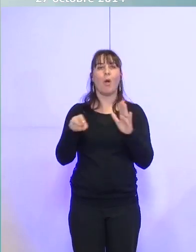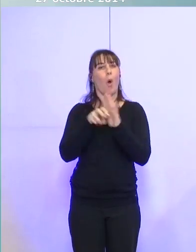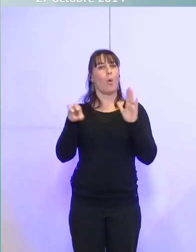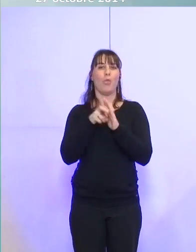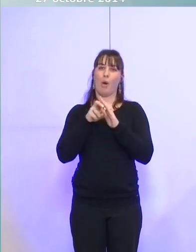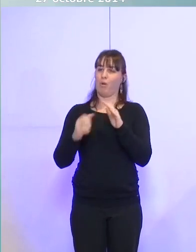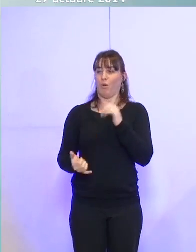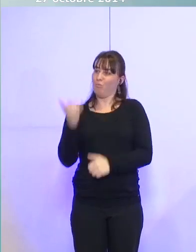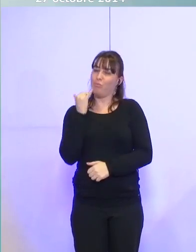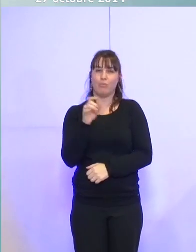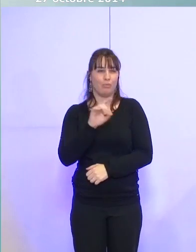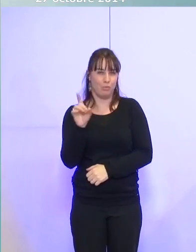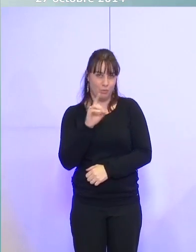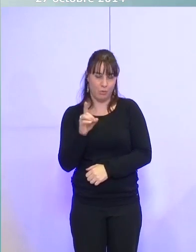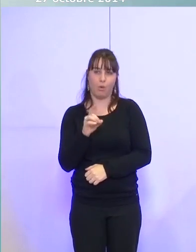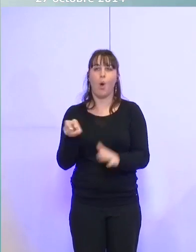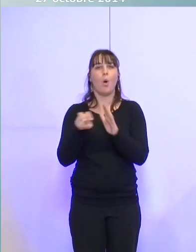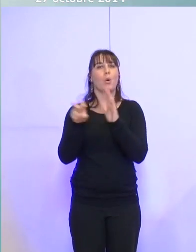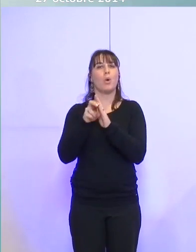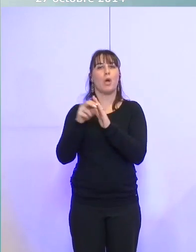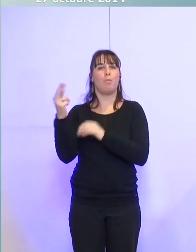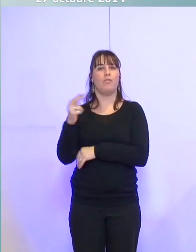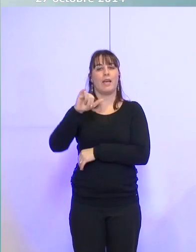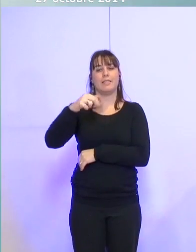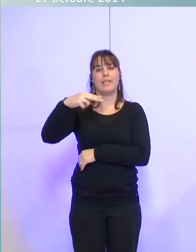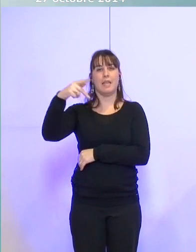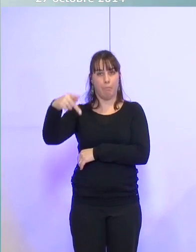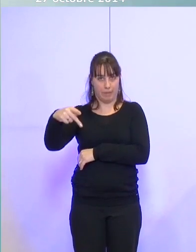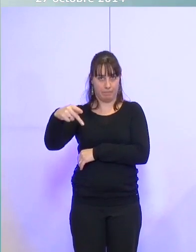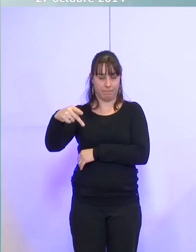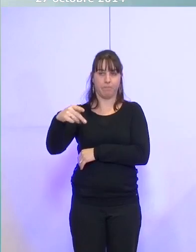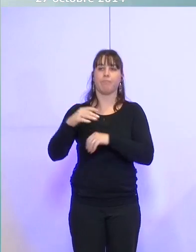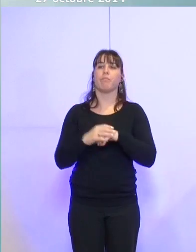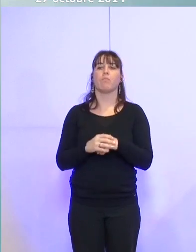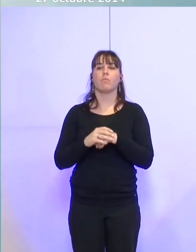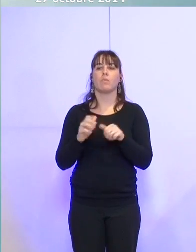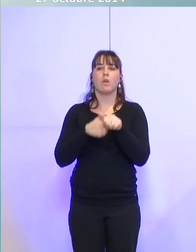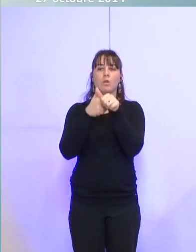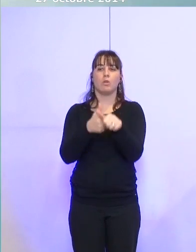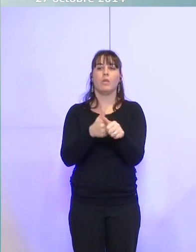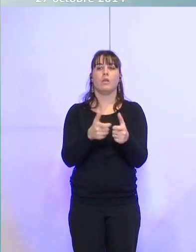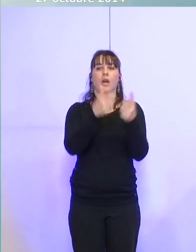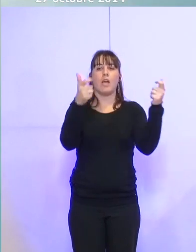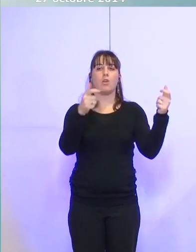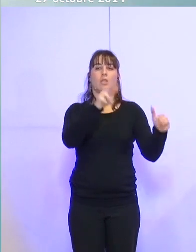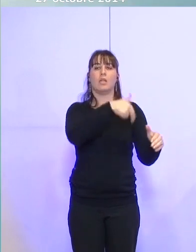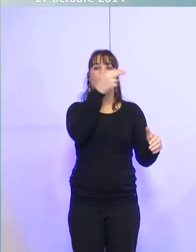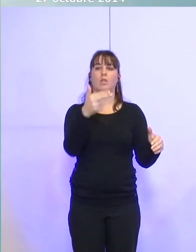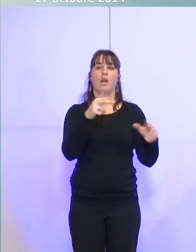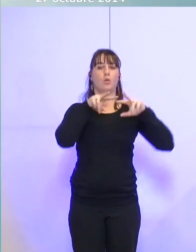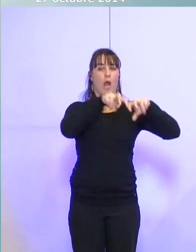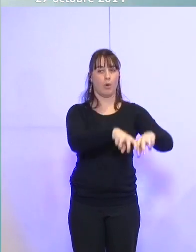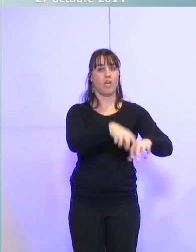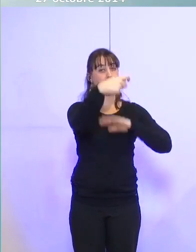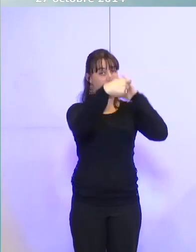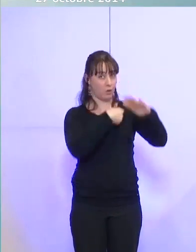Grenoble. Il est porté notamment par Grenoble INP. Et il est financé sur des crédits de l'Agence nationale de la recherche. Donc les